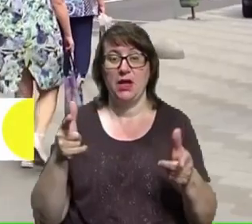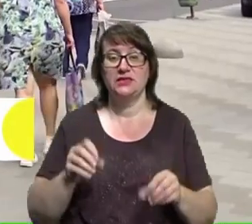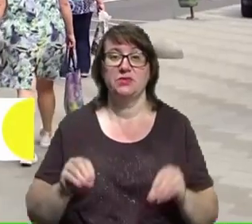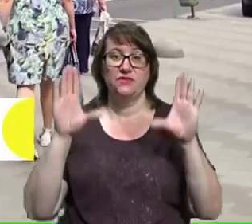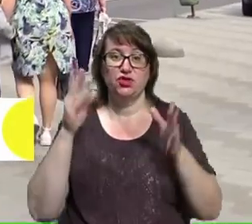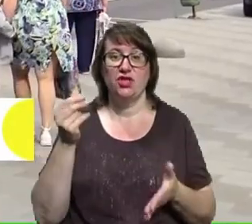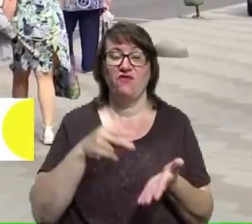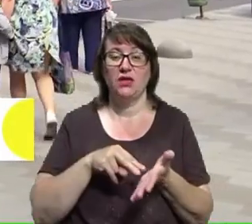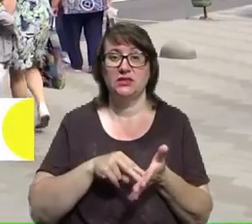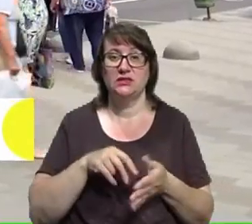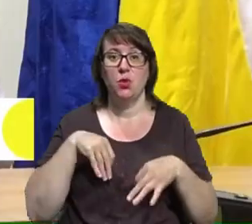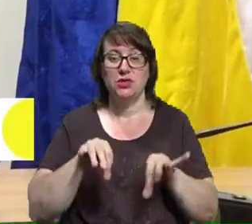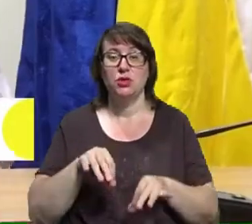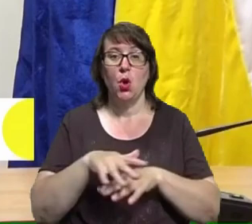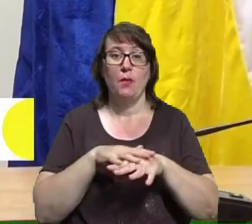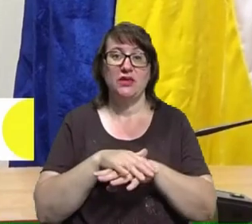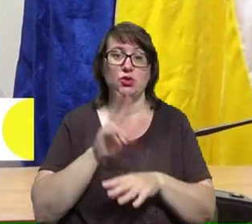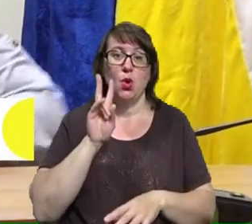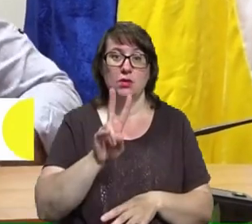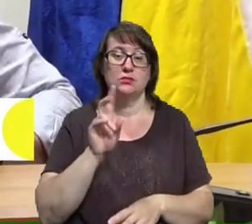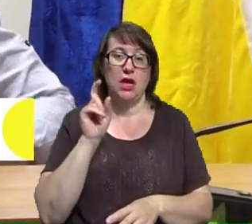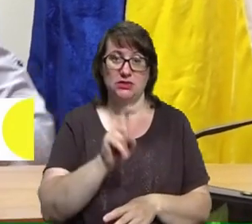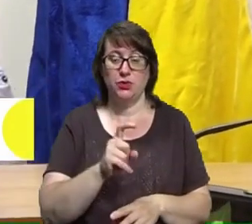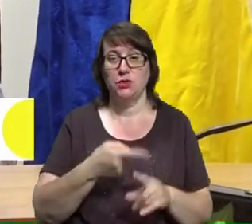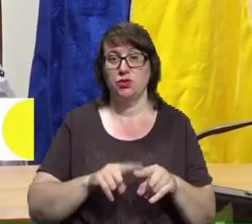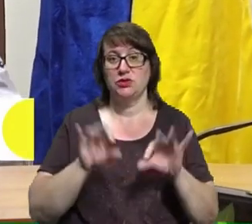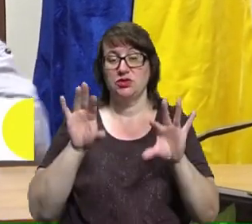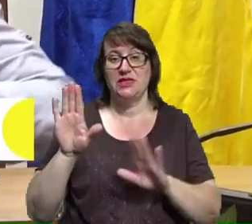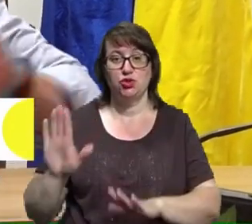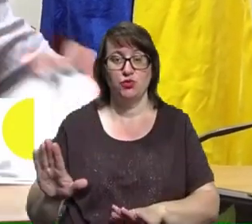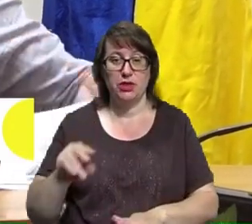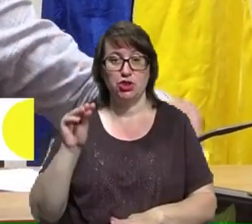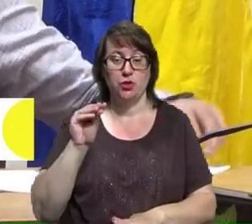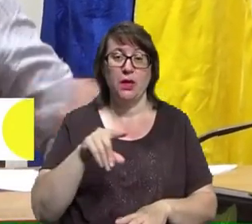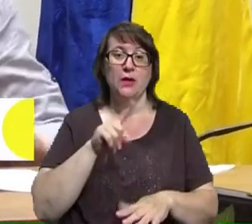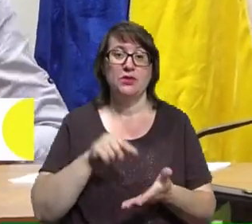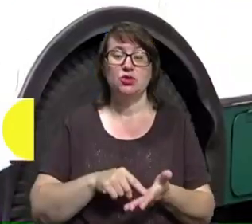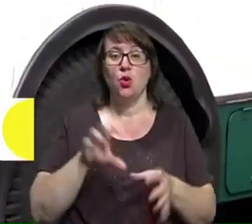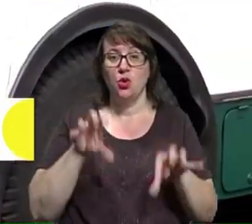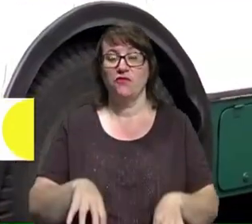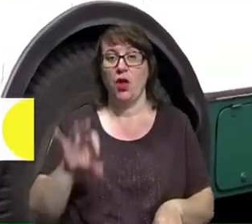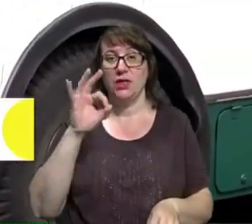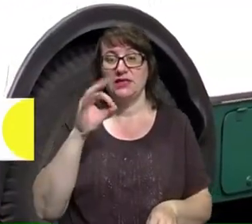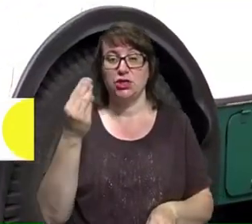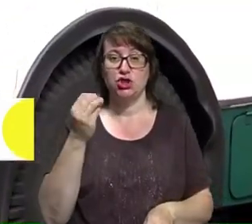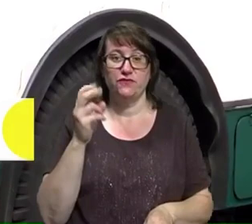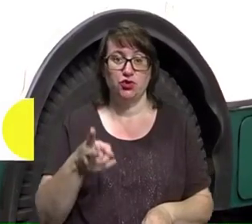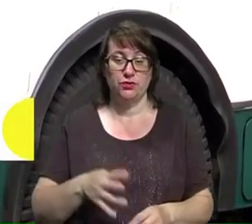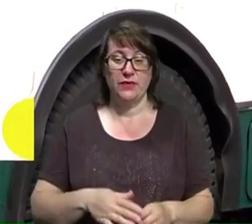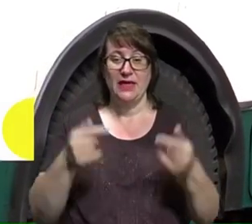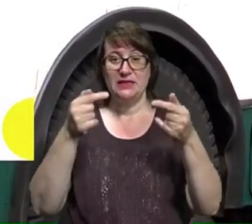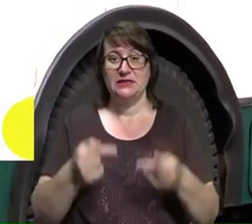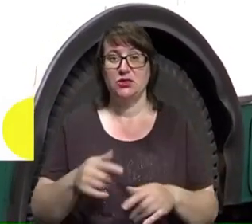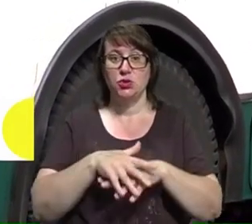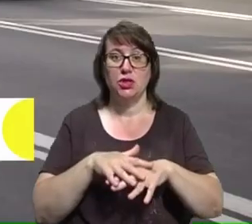проїзду у громадському транспорті. Про це розповів заступник житомирського міського голови Олександр Шевчук. Згідно з розрахунками тарифу,